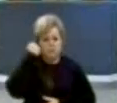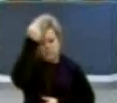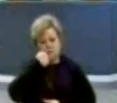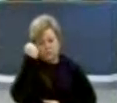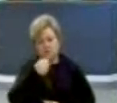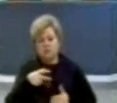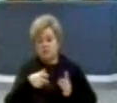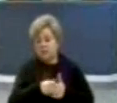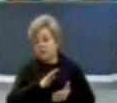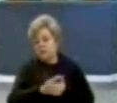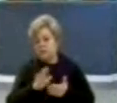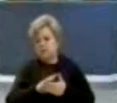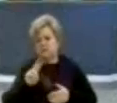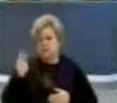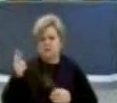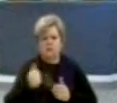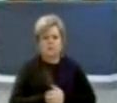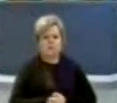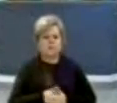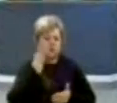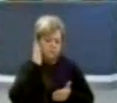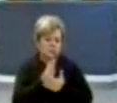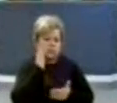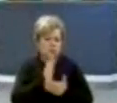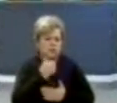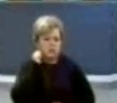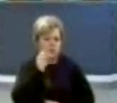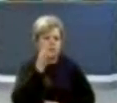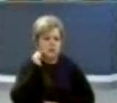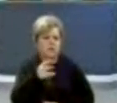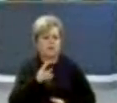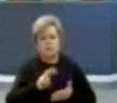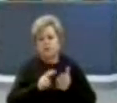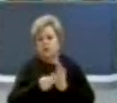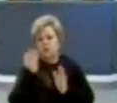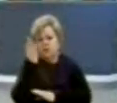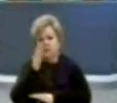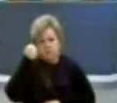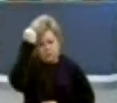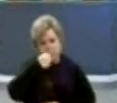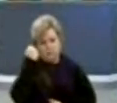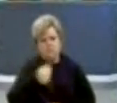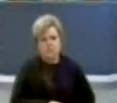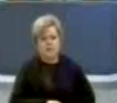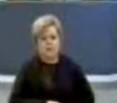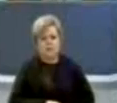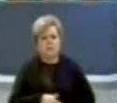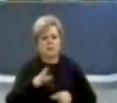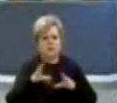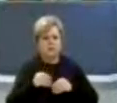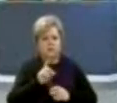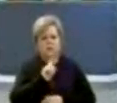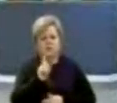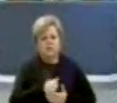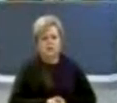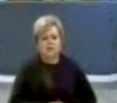të liberalizimit vizave kështu me radhë, ajo është diskutimi i përhershëm i përditshëm që dëgjojmë nga politikanët e Kosovës. Dhe natyrisht që nuk është për t'ju besuar kësaj, e as për ta marrë